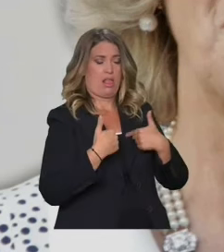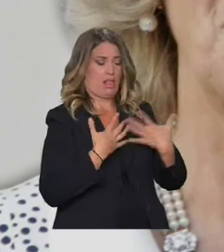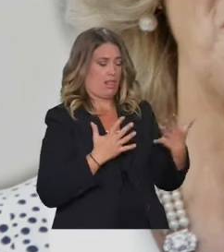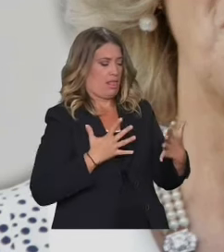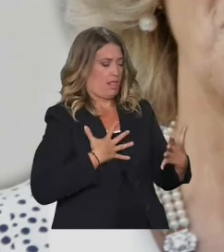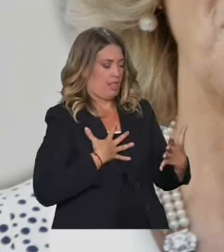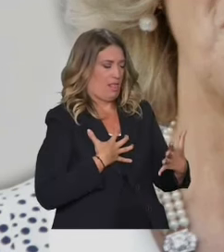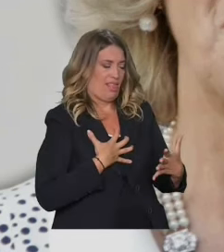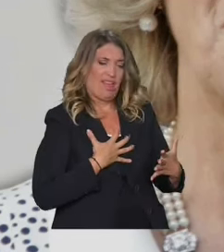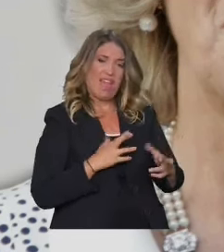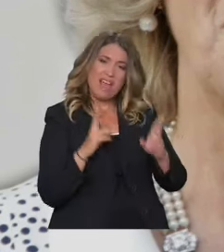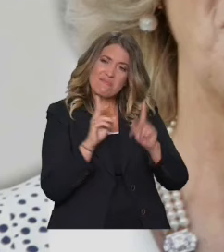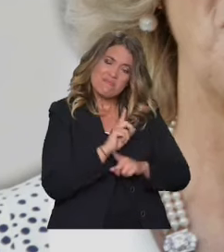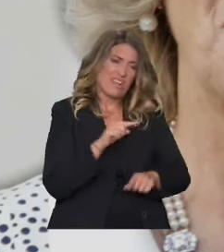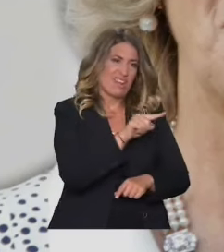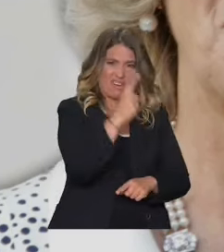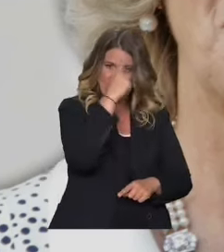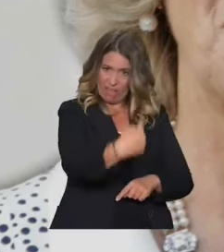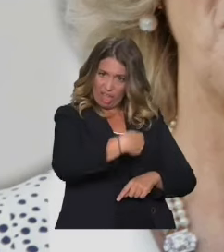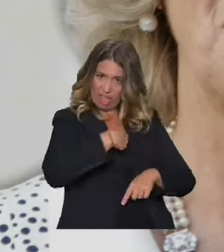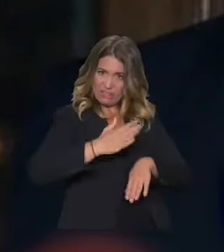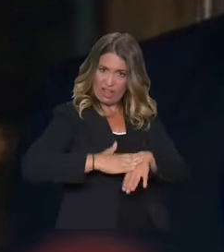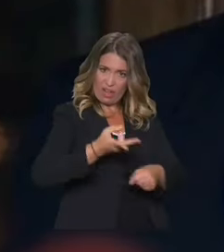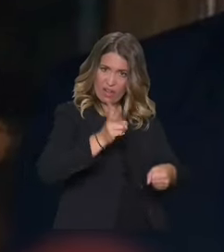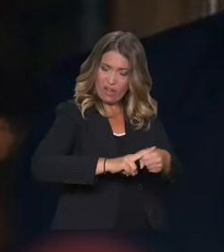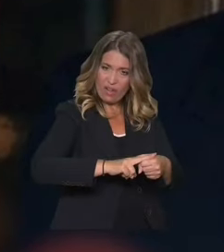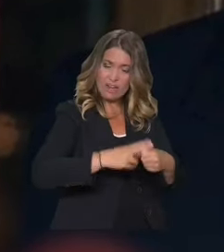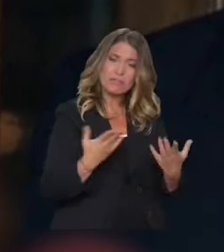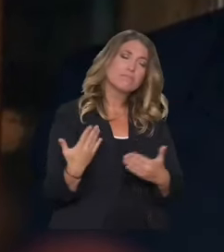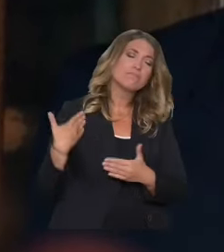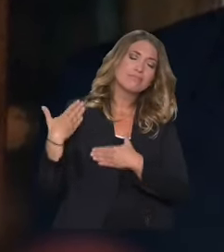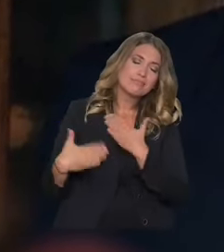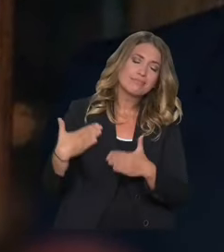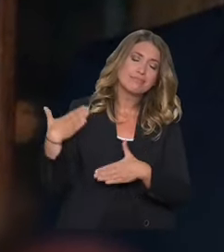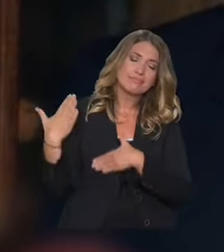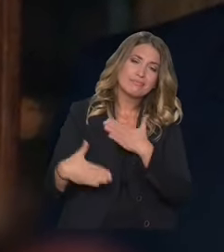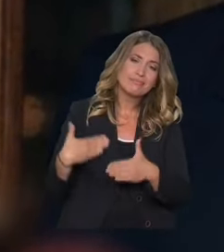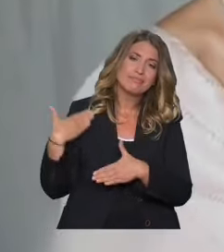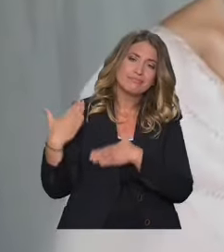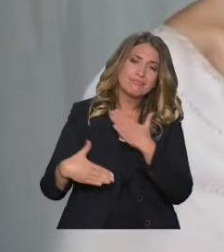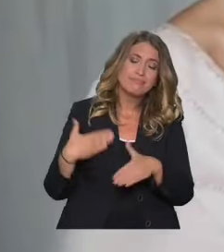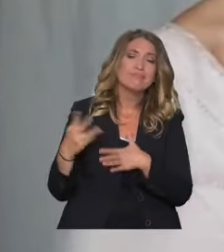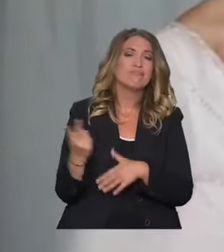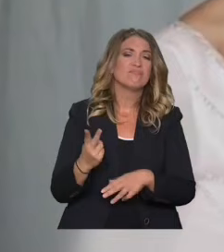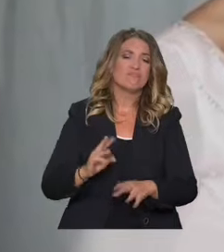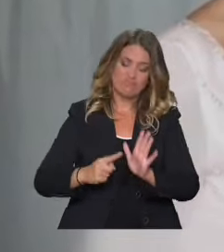και δεν εύχομαι να συμβεί κάτι αντίστοιχο ούτε στο χειρότερο εχθρό μου. Με το πέρασμα των χρόνων η σχέση τους επισημοποιείται, γίνεται αποδεκτή από τη